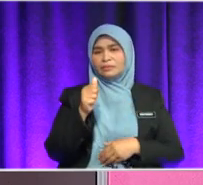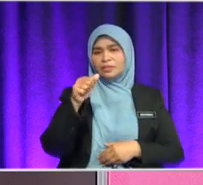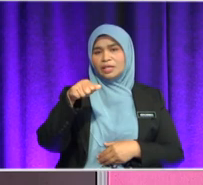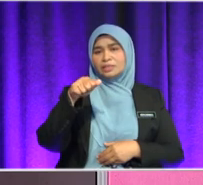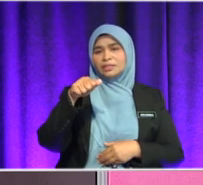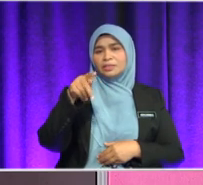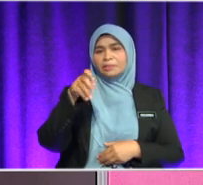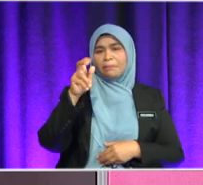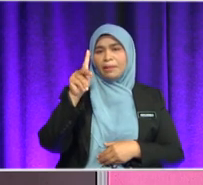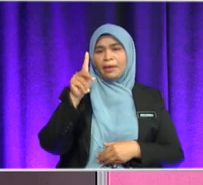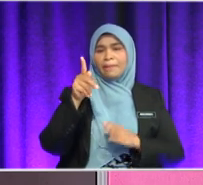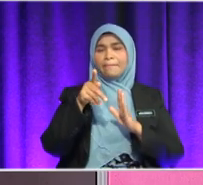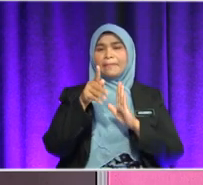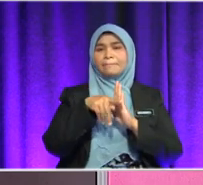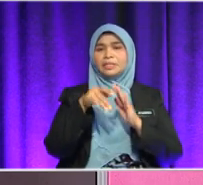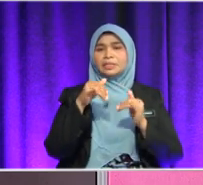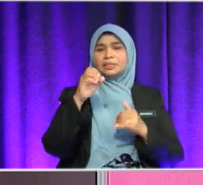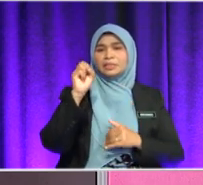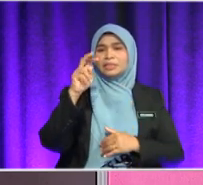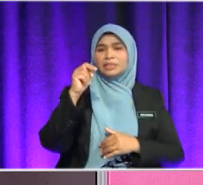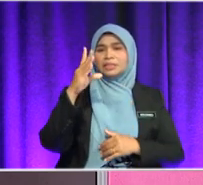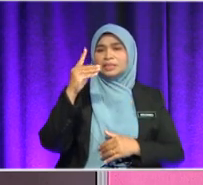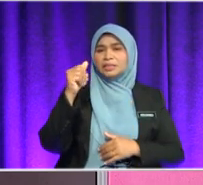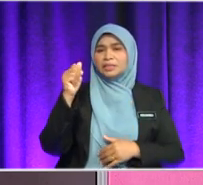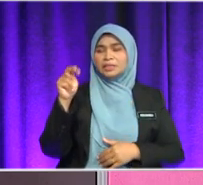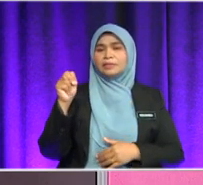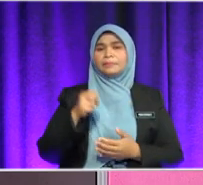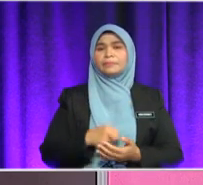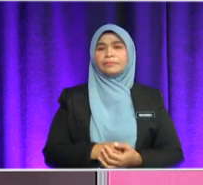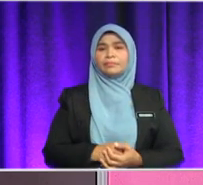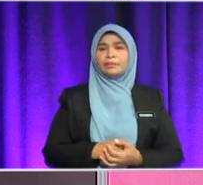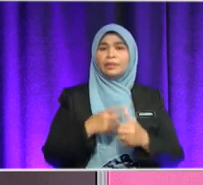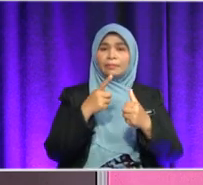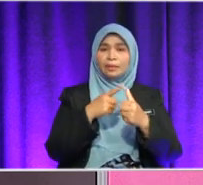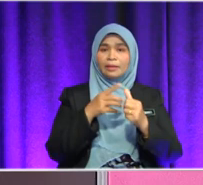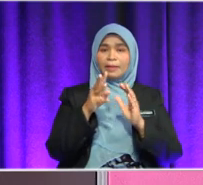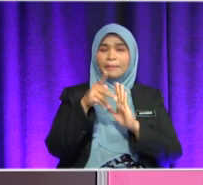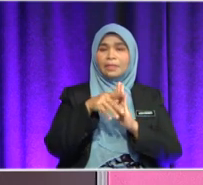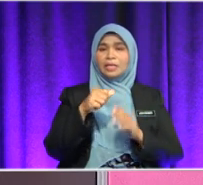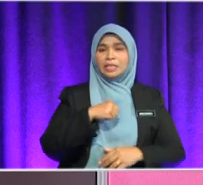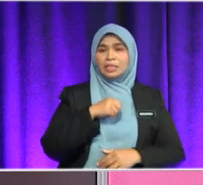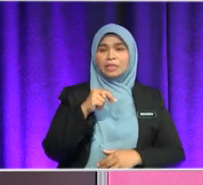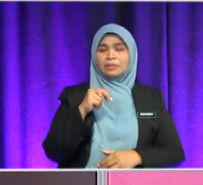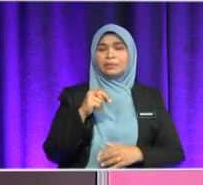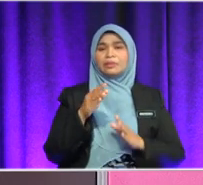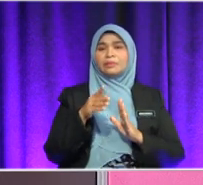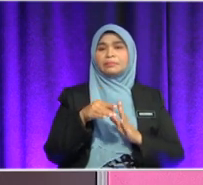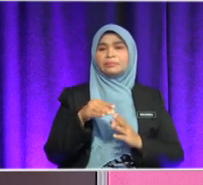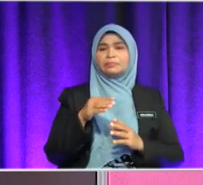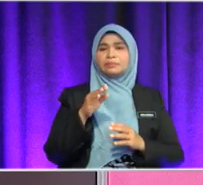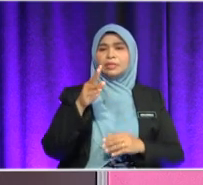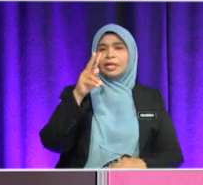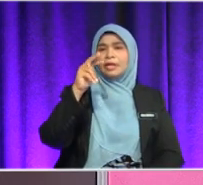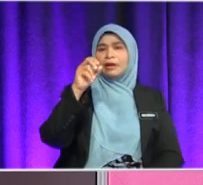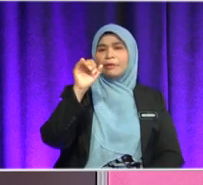tadi perkataan ada tiga ada tiga yaitu yang pertama pengakuan yang kedua penafian yang